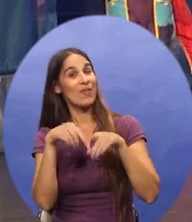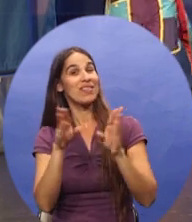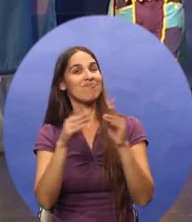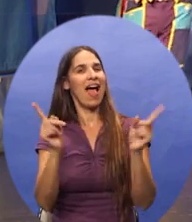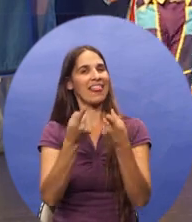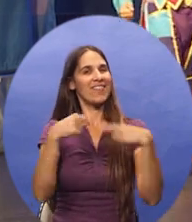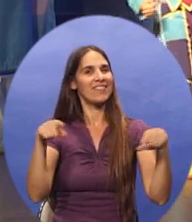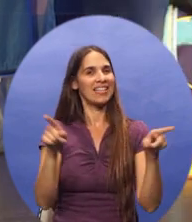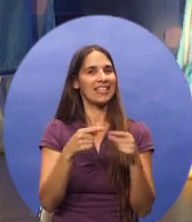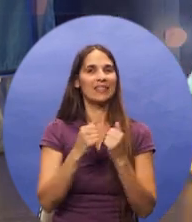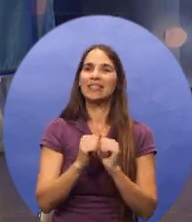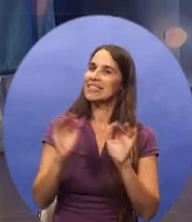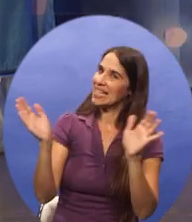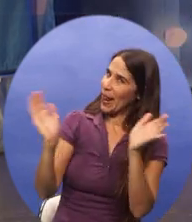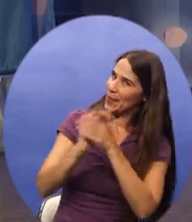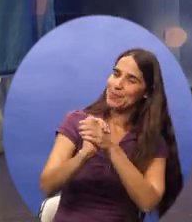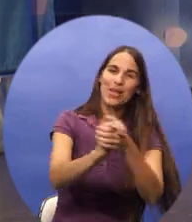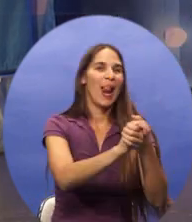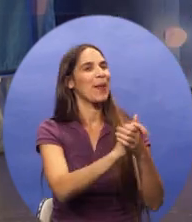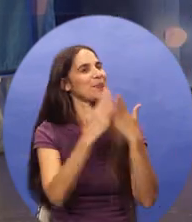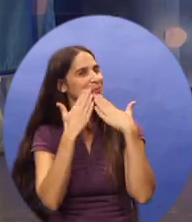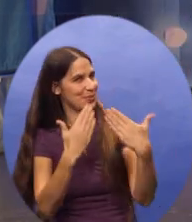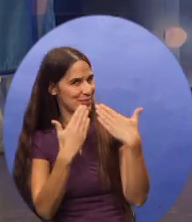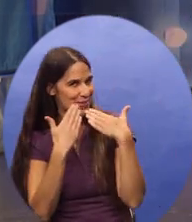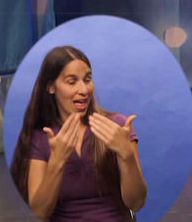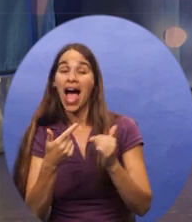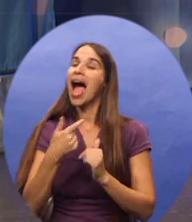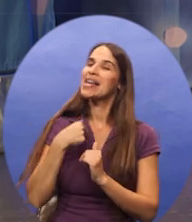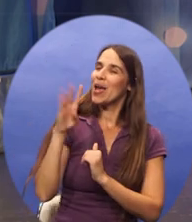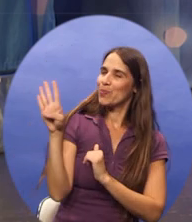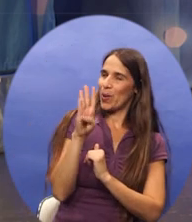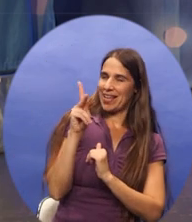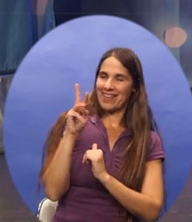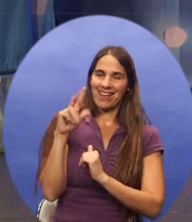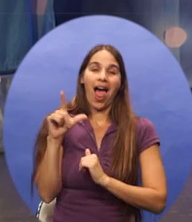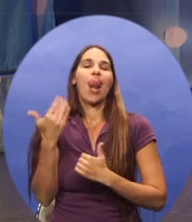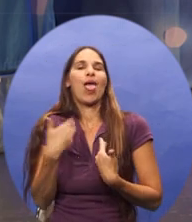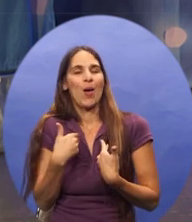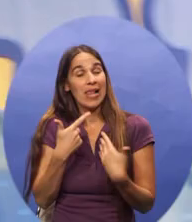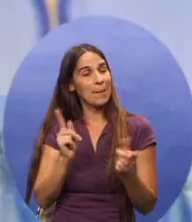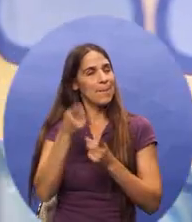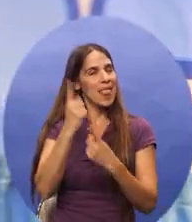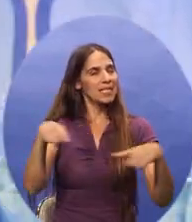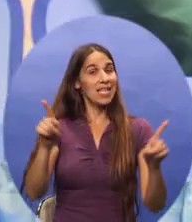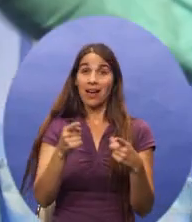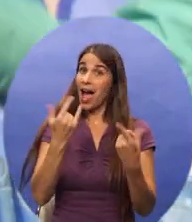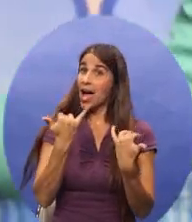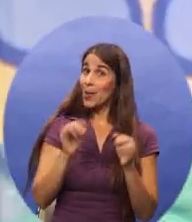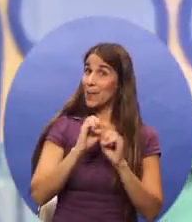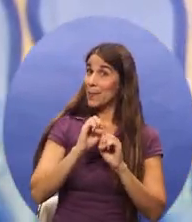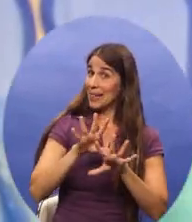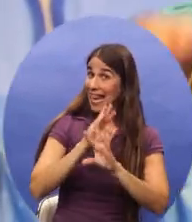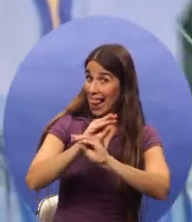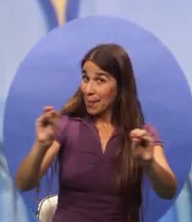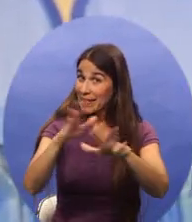התווים. שלום, שלום לכם, בוא נקרא לו, פורפדור, גרציה, גרציה. מוזיקה, אני בוא נקרא לו המנצח, והיום באתי ללמד